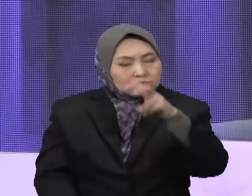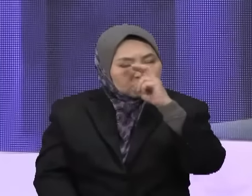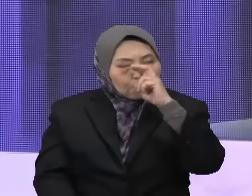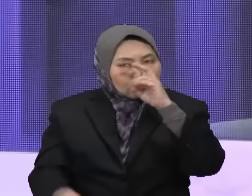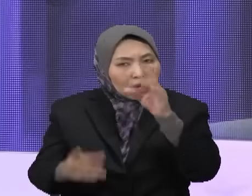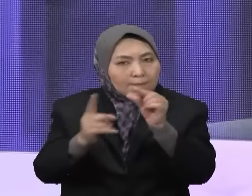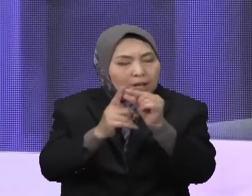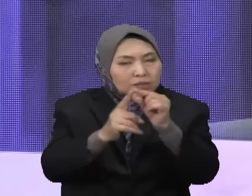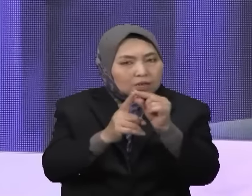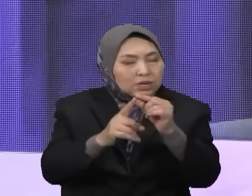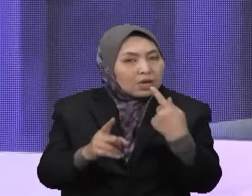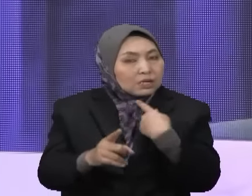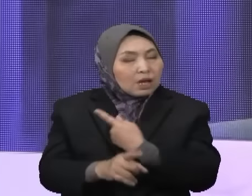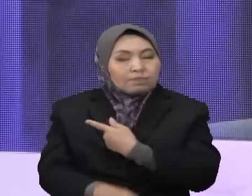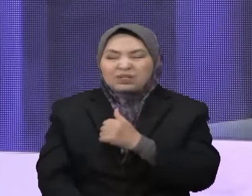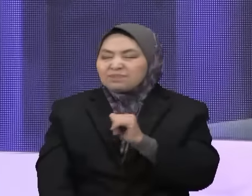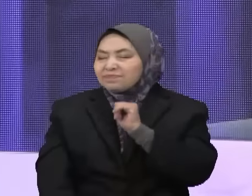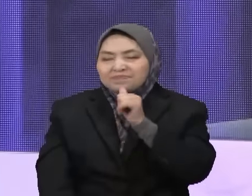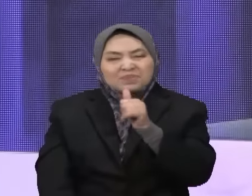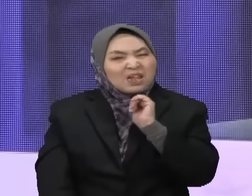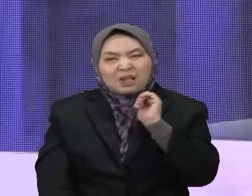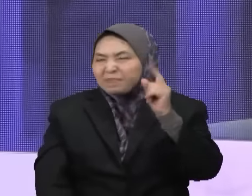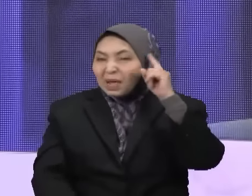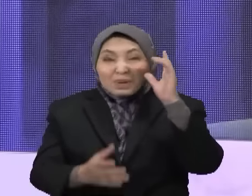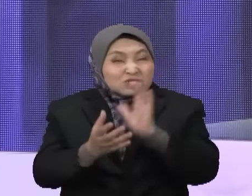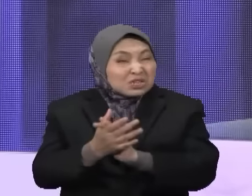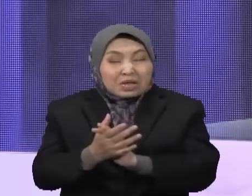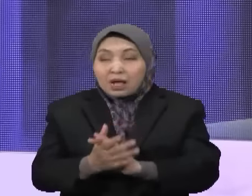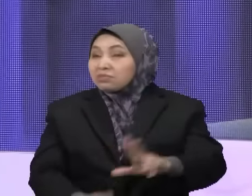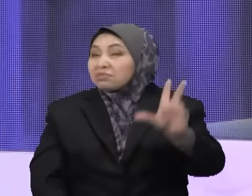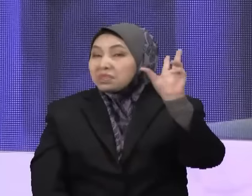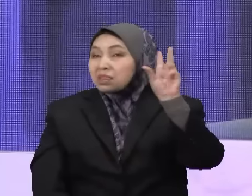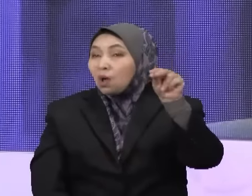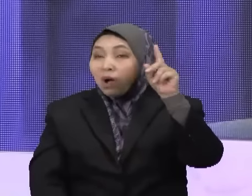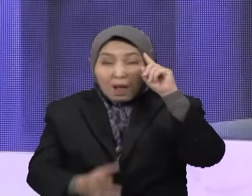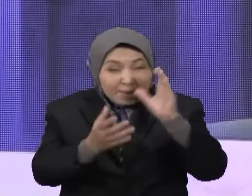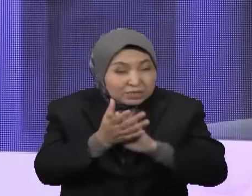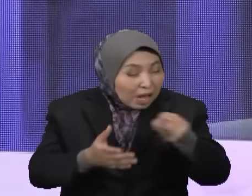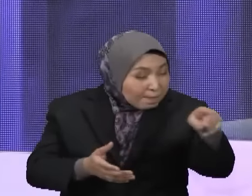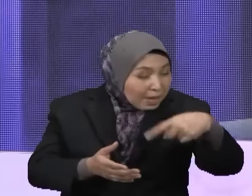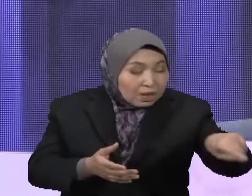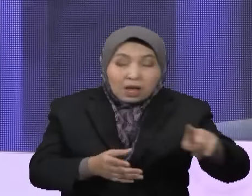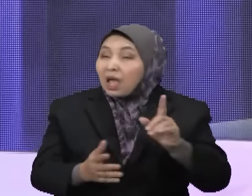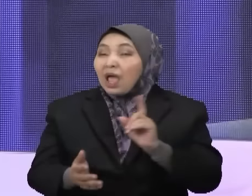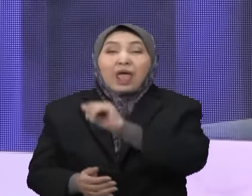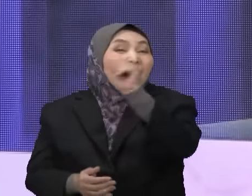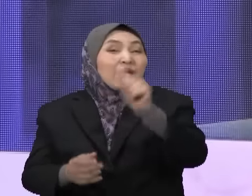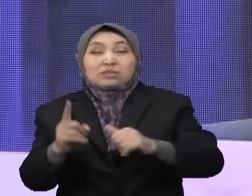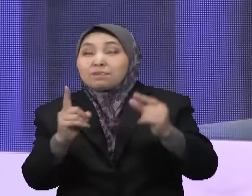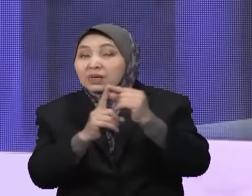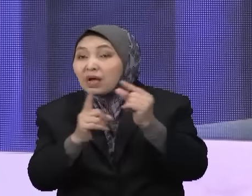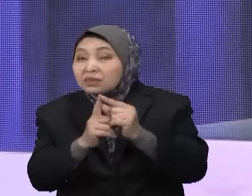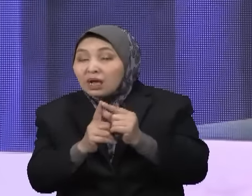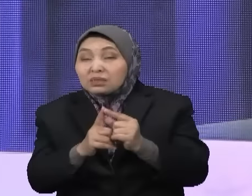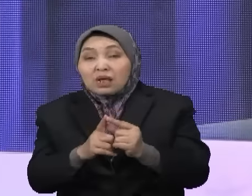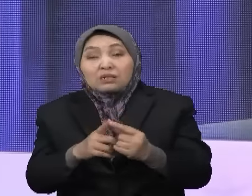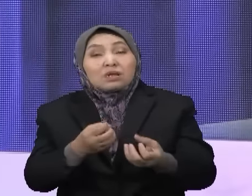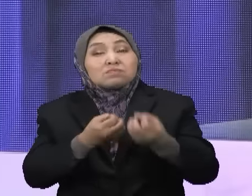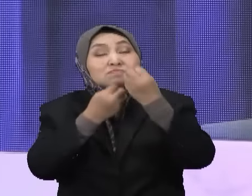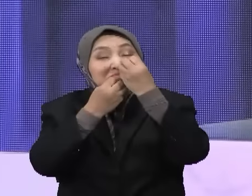ya. Kami tidak akan percaya sama sekali, ya, kepada apa perkataan yang diuzurkan oleh